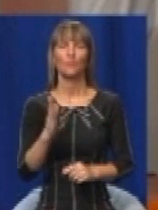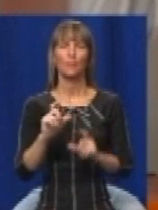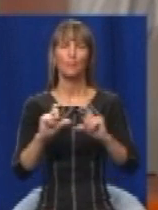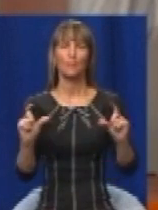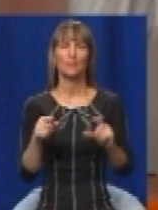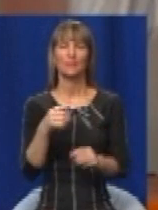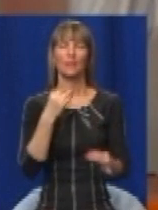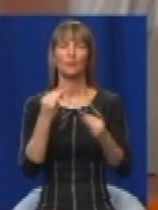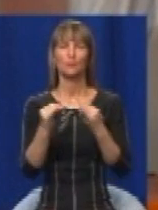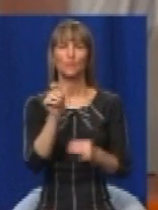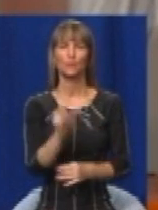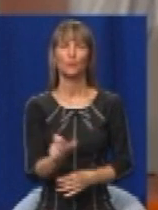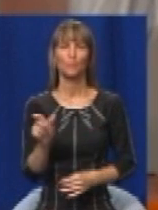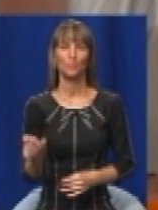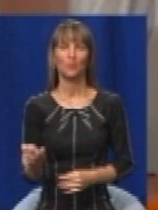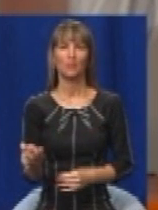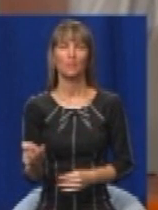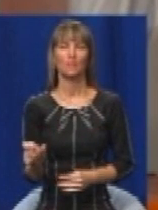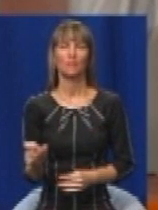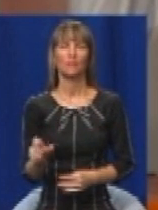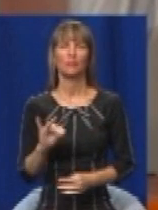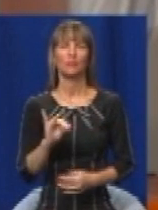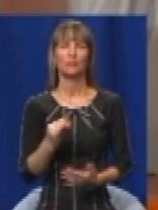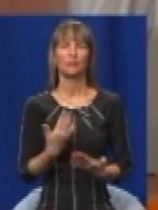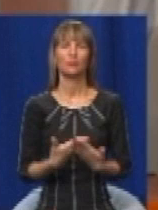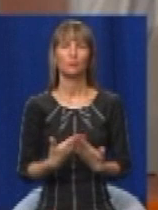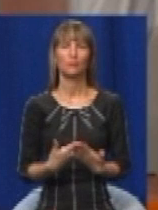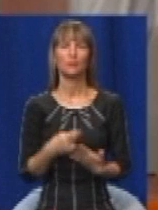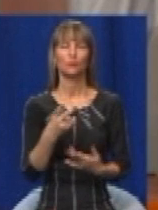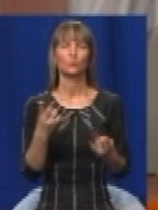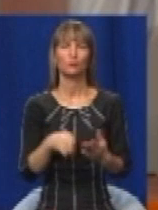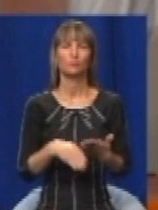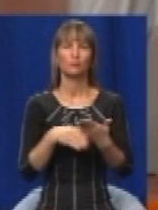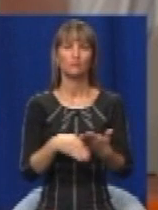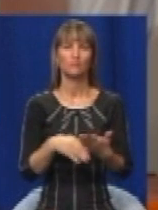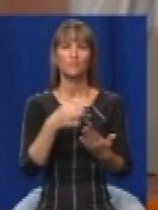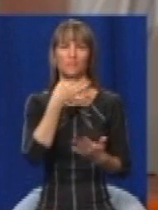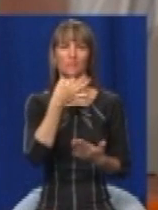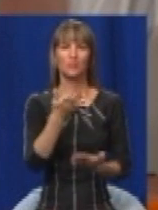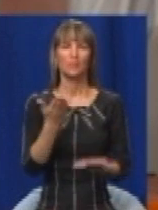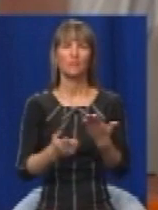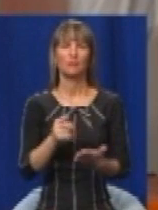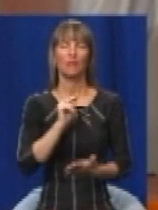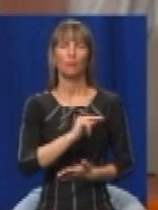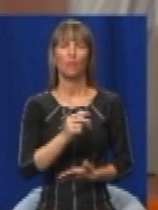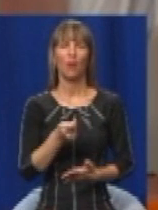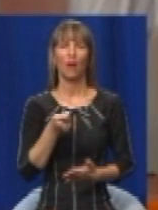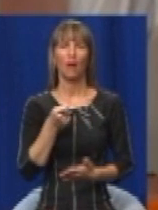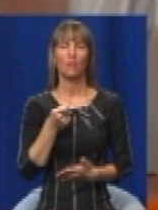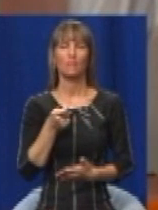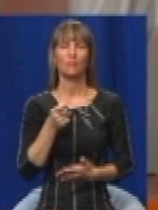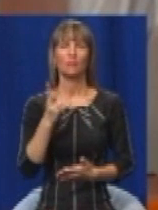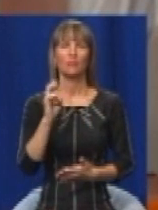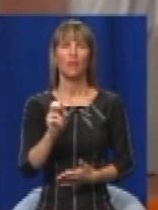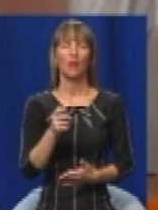ти общаєшся з людьми, ну, допустим, тебе на підказати. Если ты работаешь кассиром, тебе надо подсказать, где